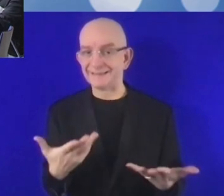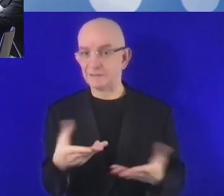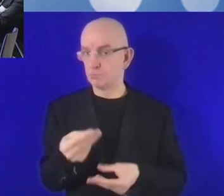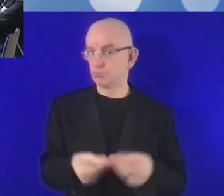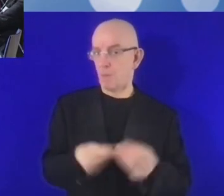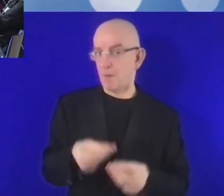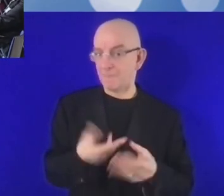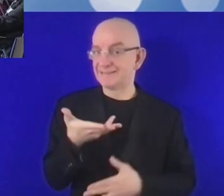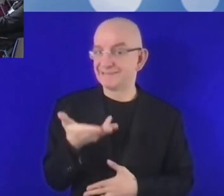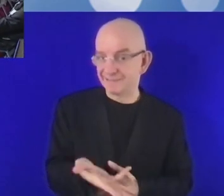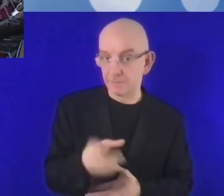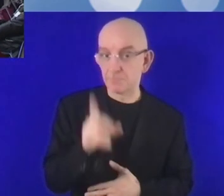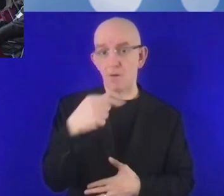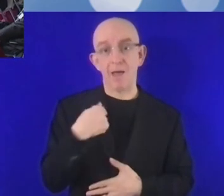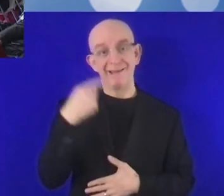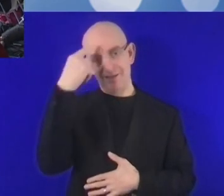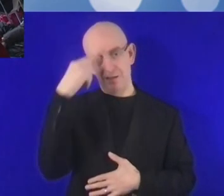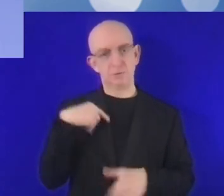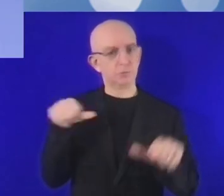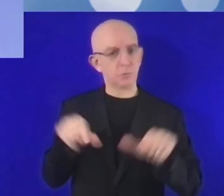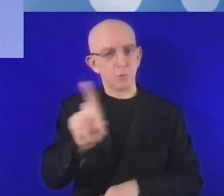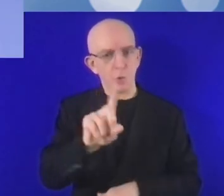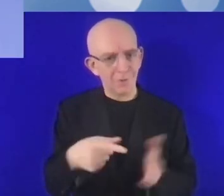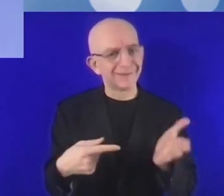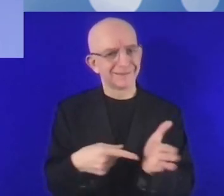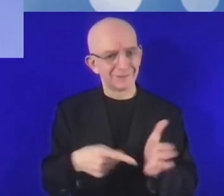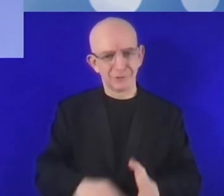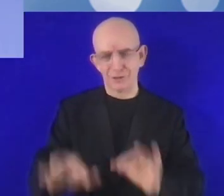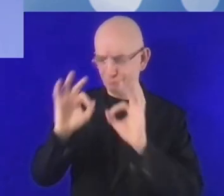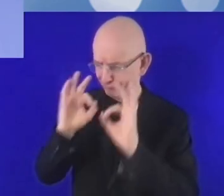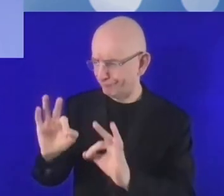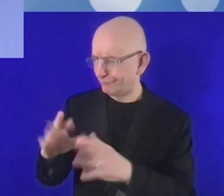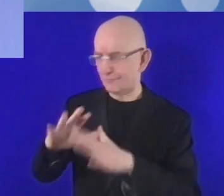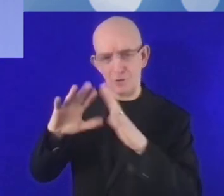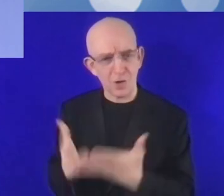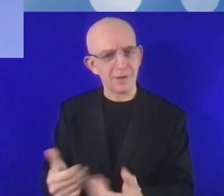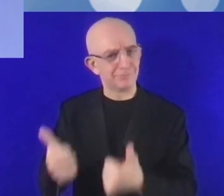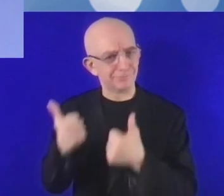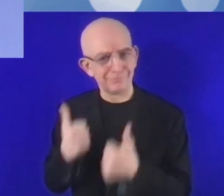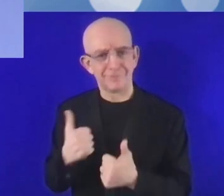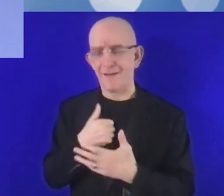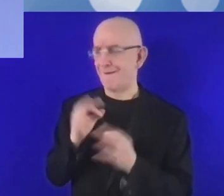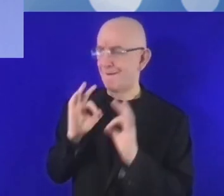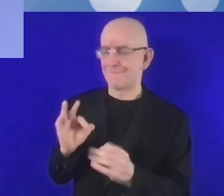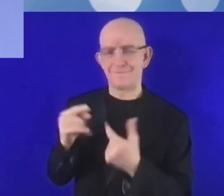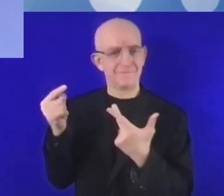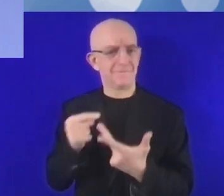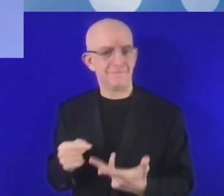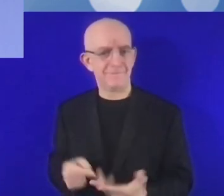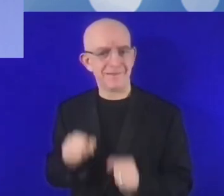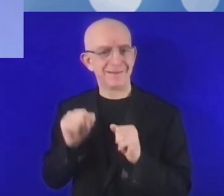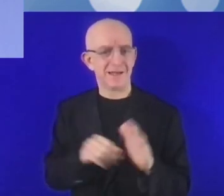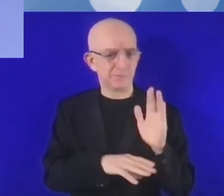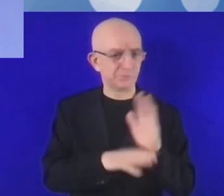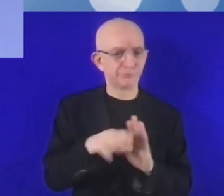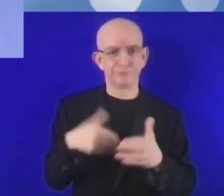请大家理解我的想法，技术创造了很大的可能性，科技可以